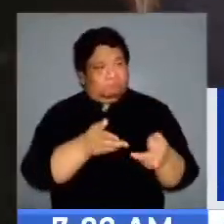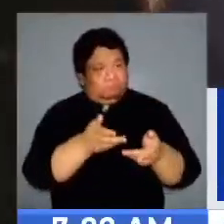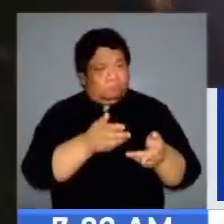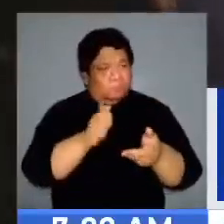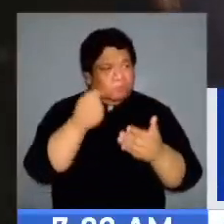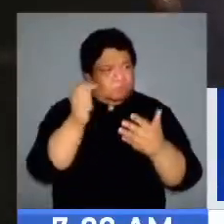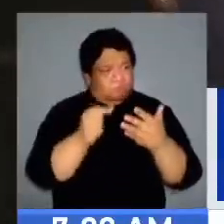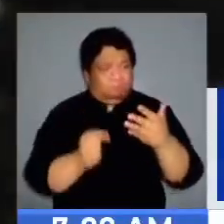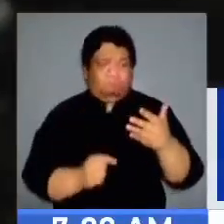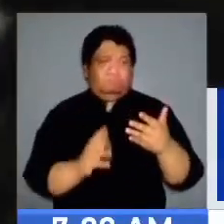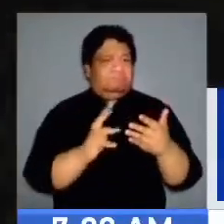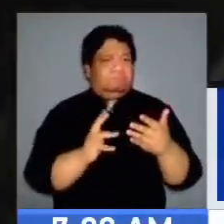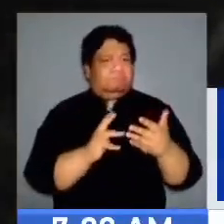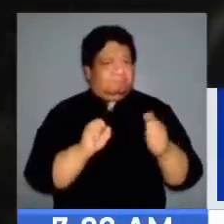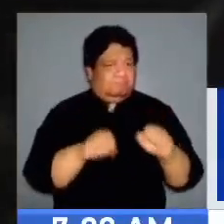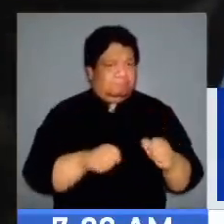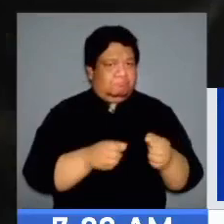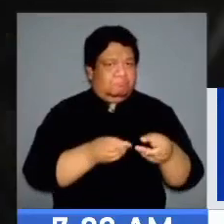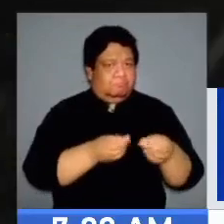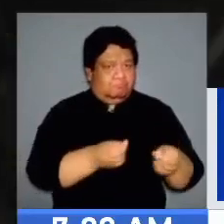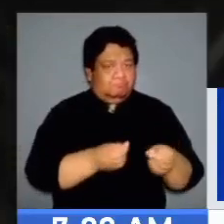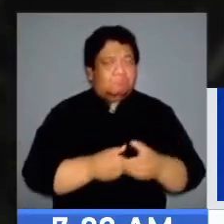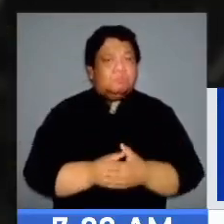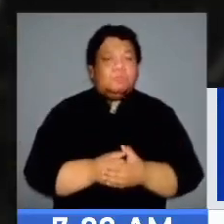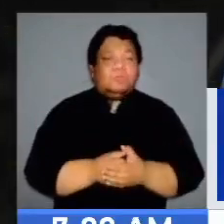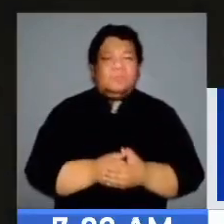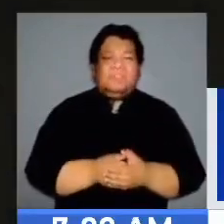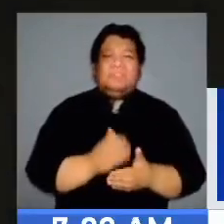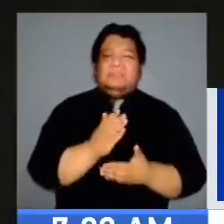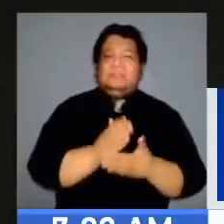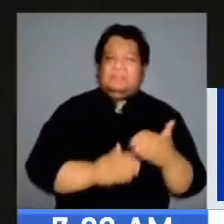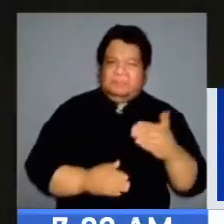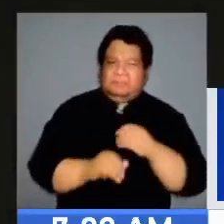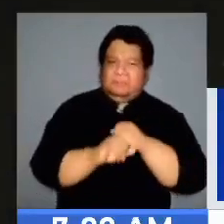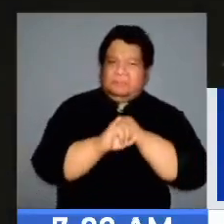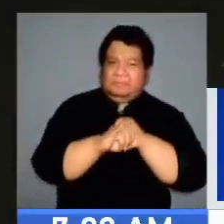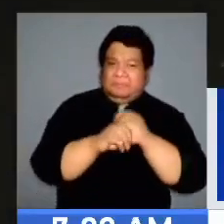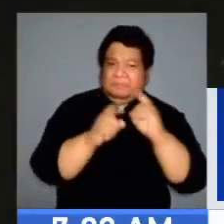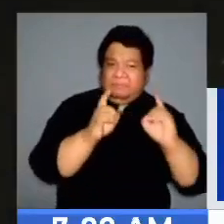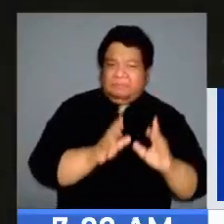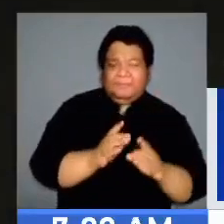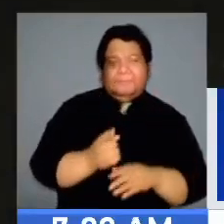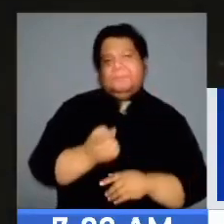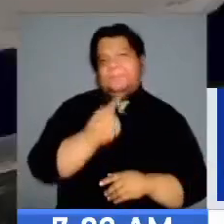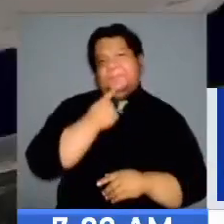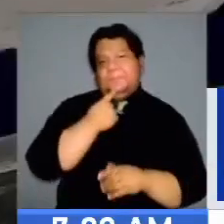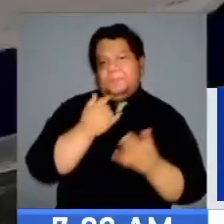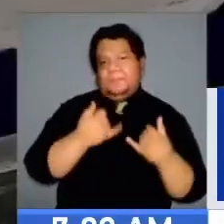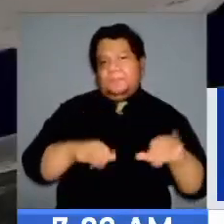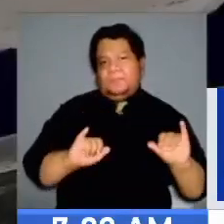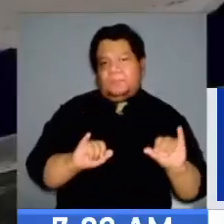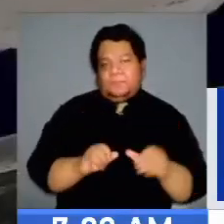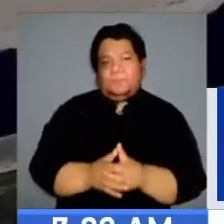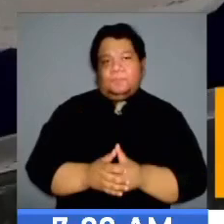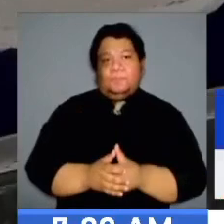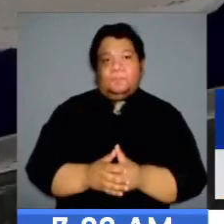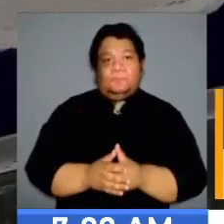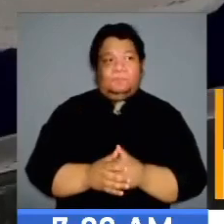naman dismayado pa rin ang ilang tsuper na sumali sa tigil pasada nitong mga nakaraang araw. Kulang pa rin.